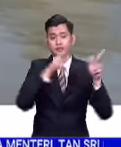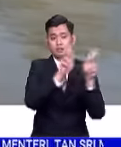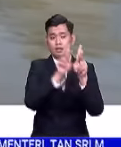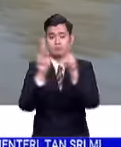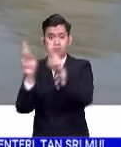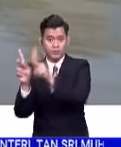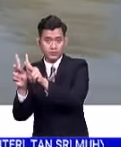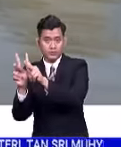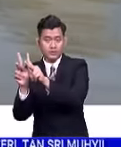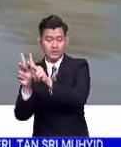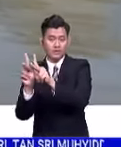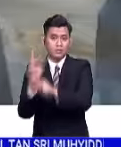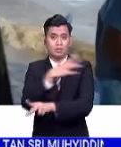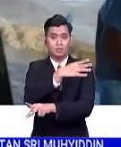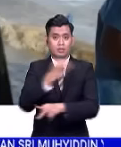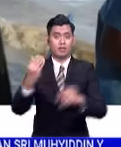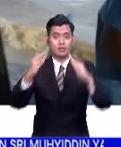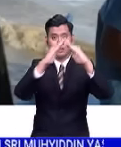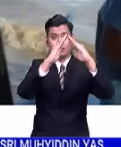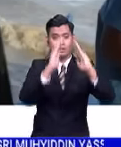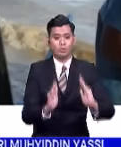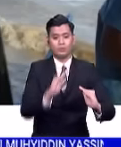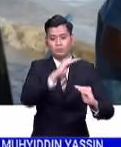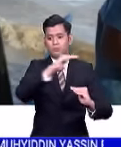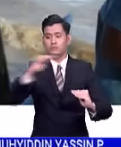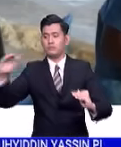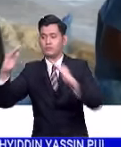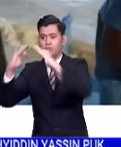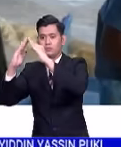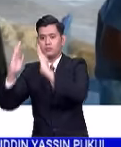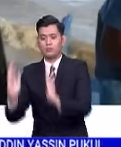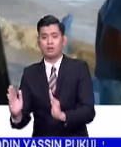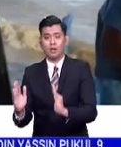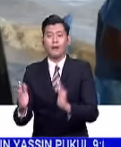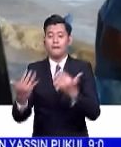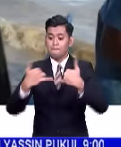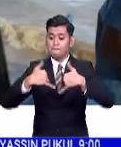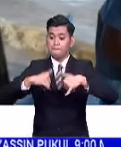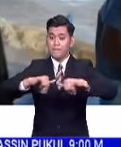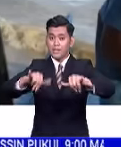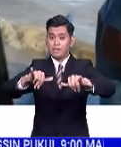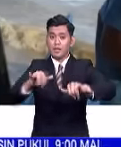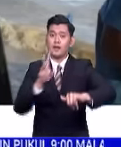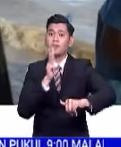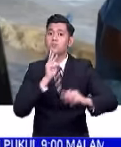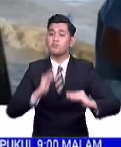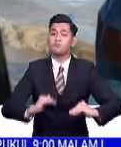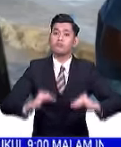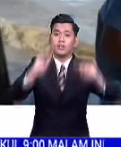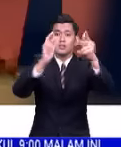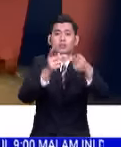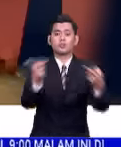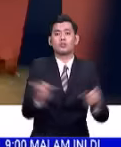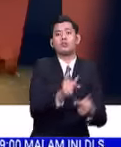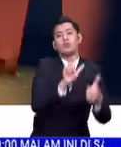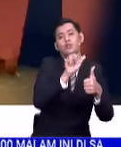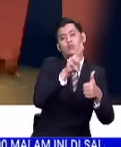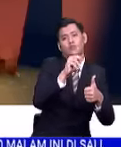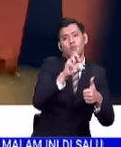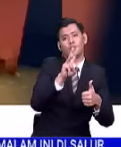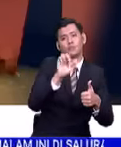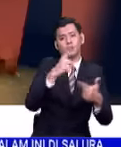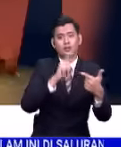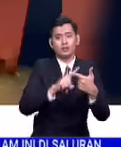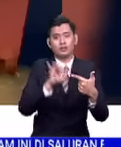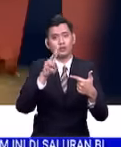rumah panjang di daerah Telang Usan, Baram masih dinaiki air. Kawasan terjejas adalah Long Wat, Long